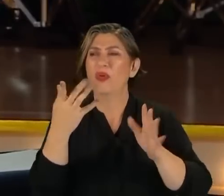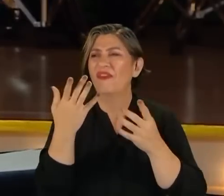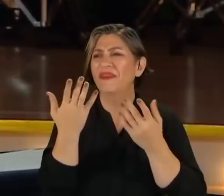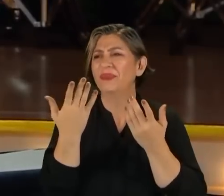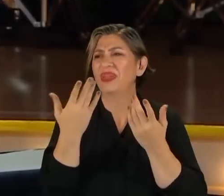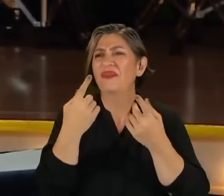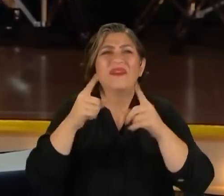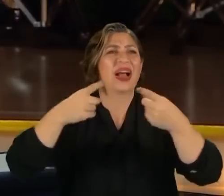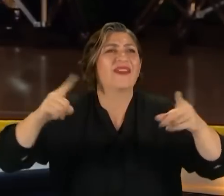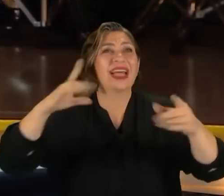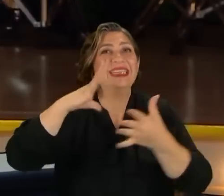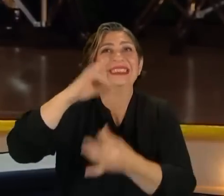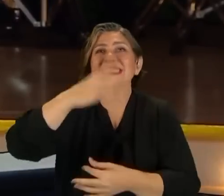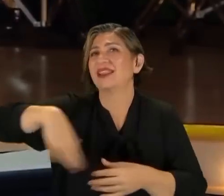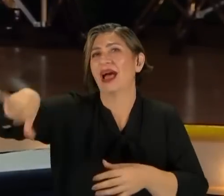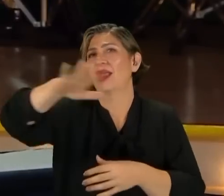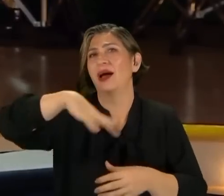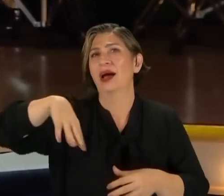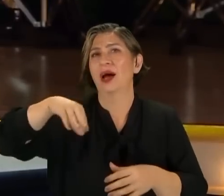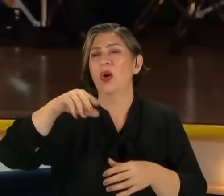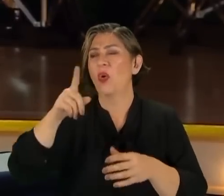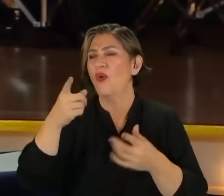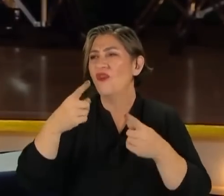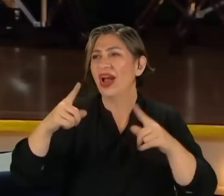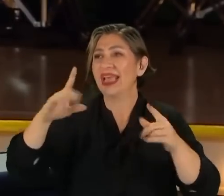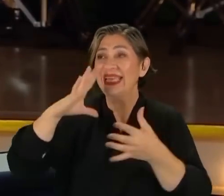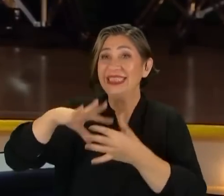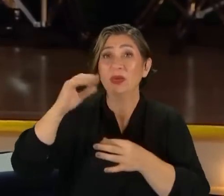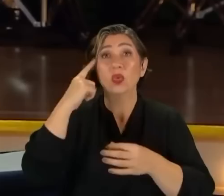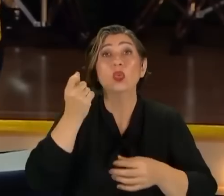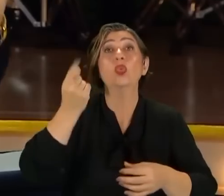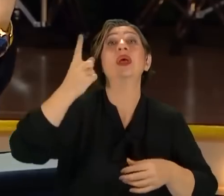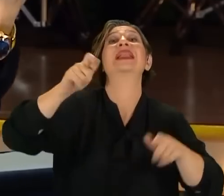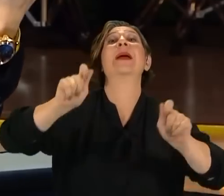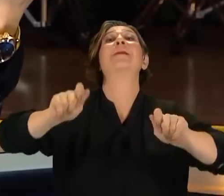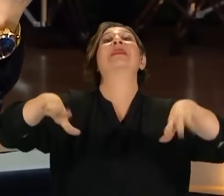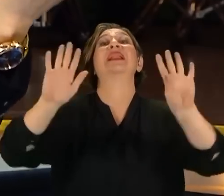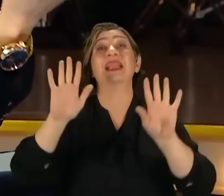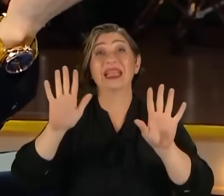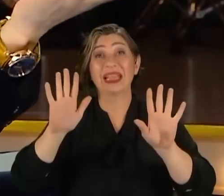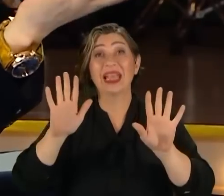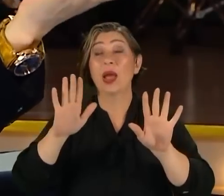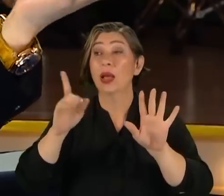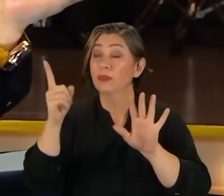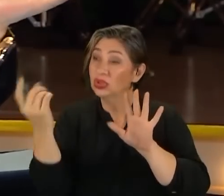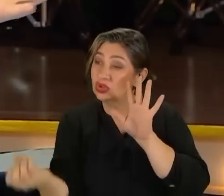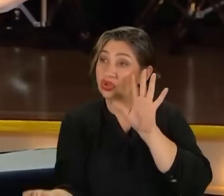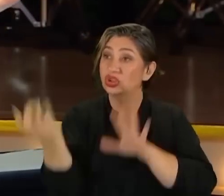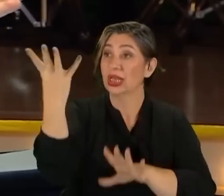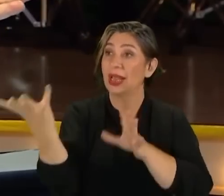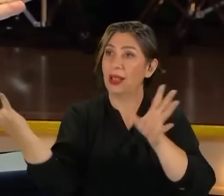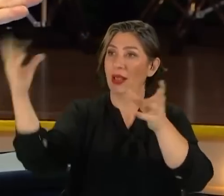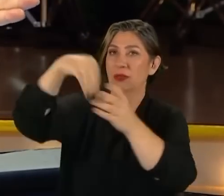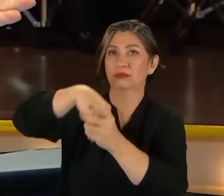alelade insanlarla o alelade insanların üretemediği, yapamadığı bir şeyleri ortaya koyanın bir